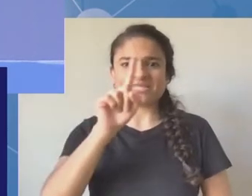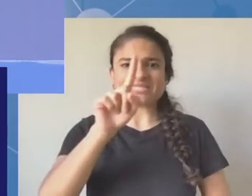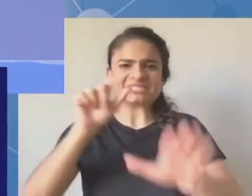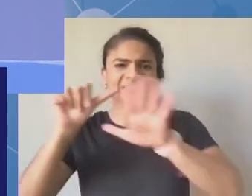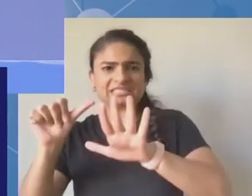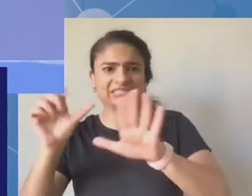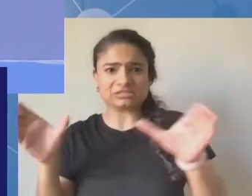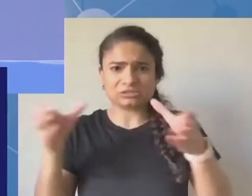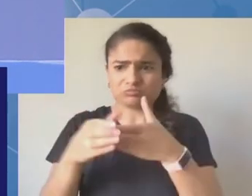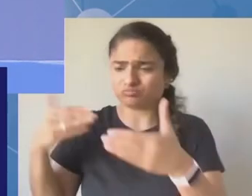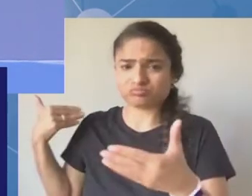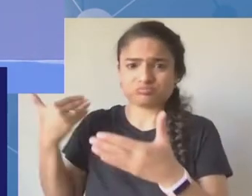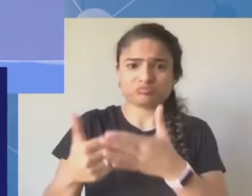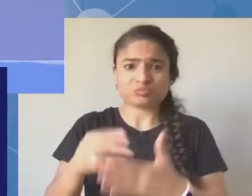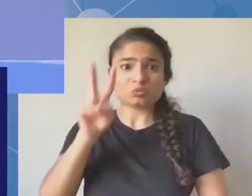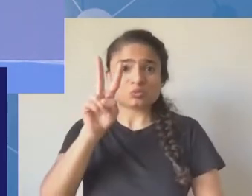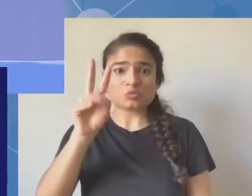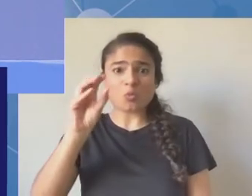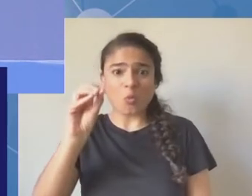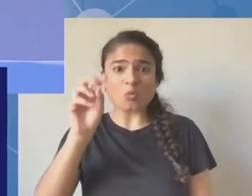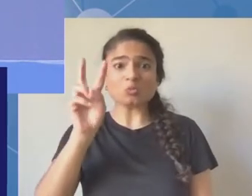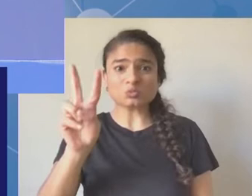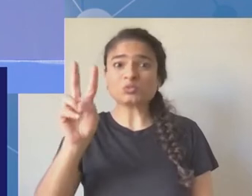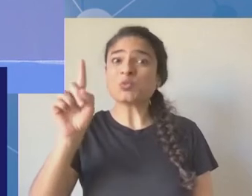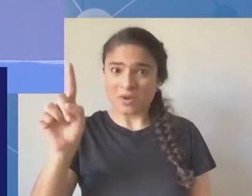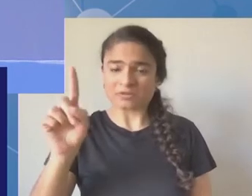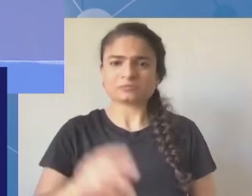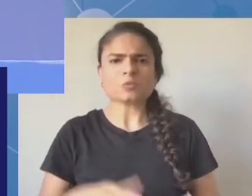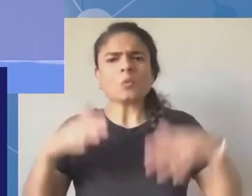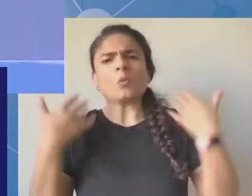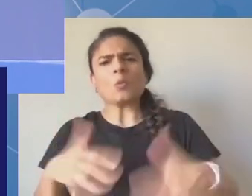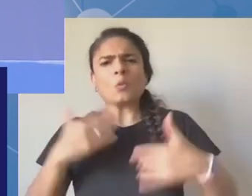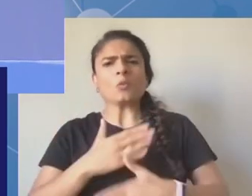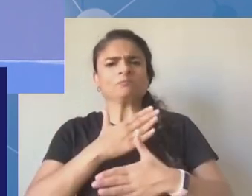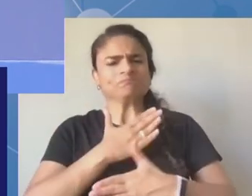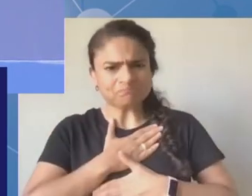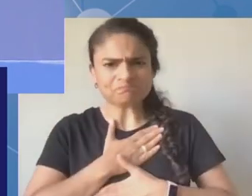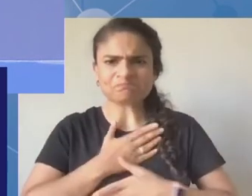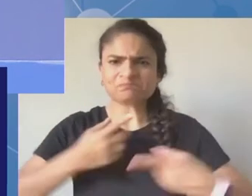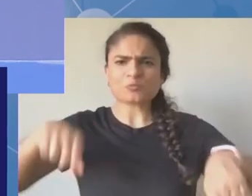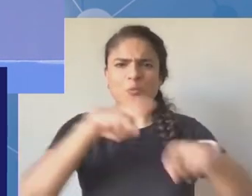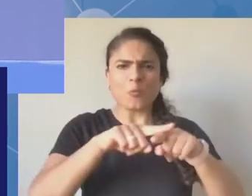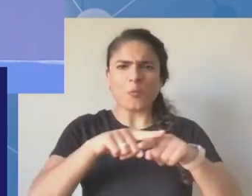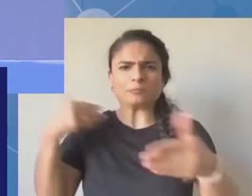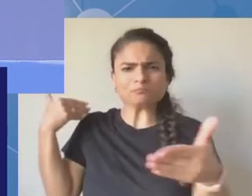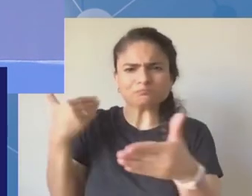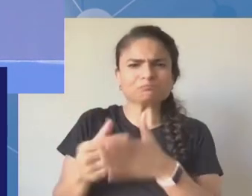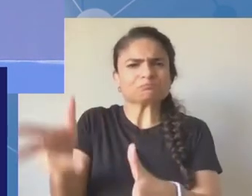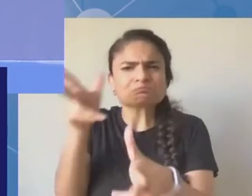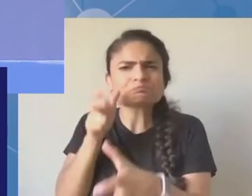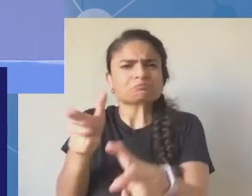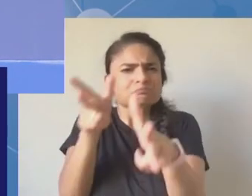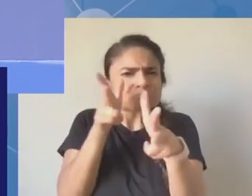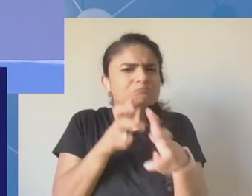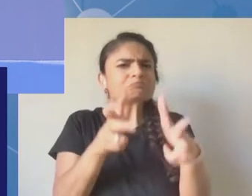منتدى حوكمة الإنترنت. حاولنا عدد الجلسات كان كبير، حاولنا المشاركة في